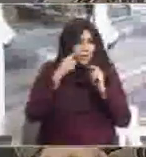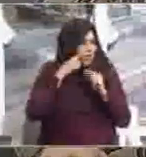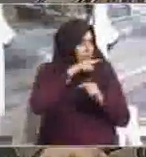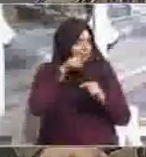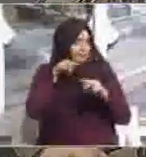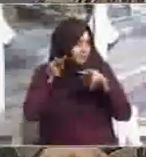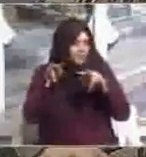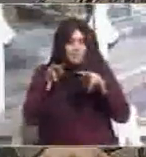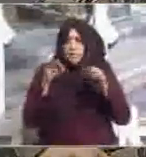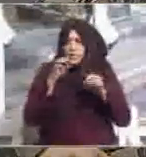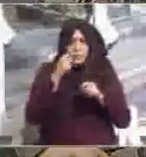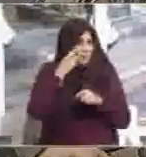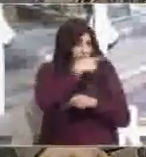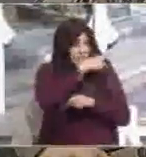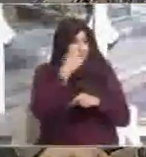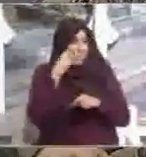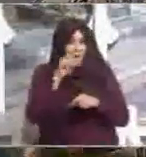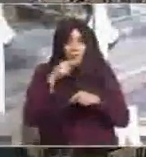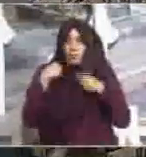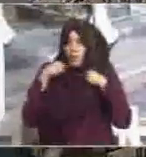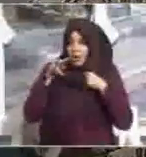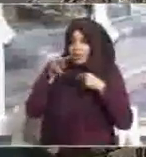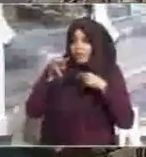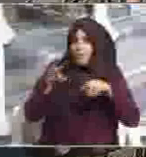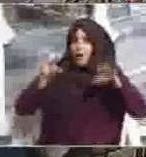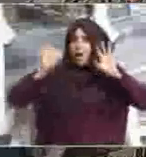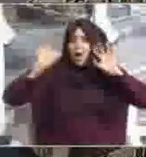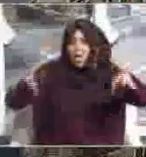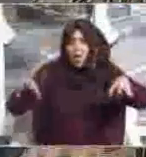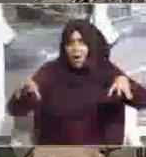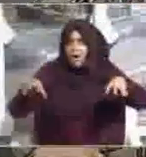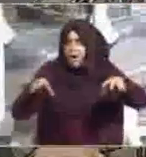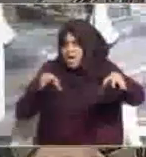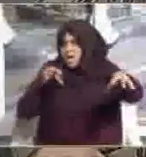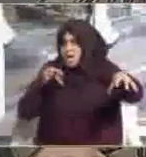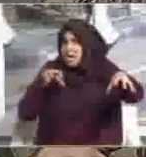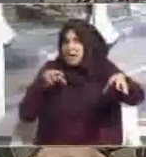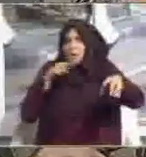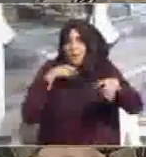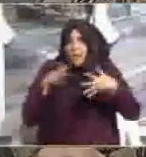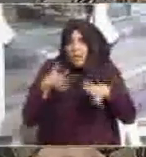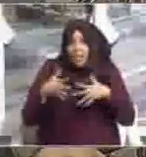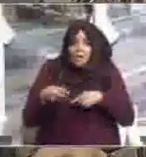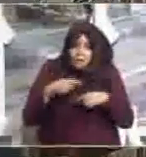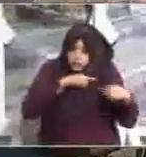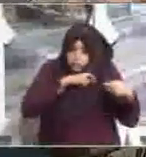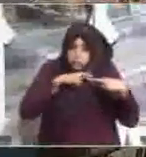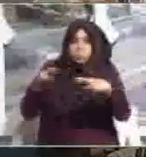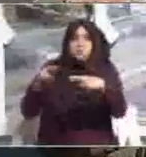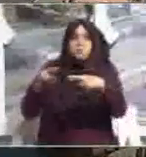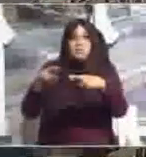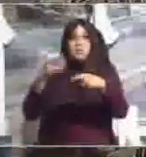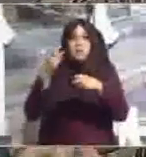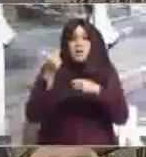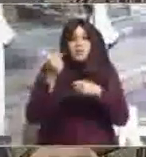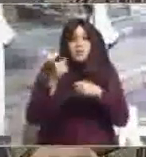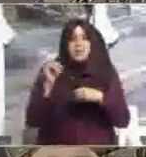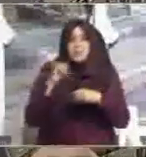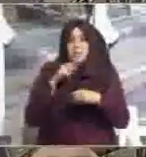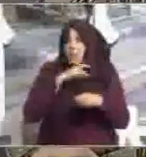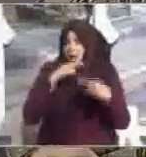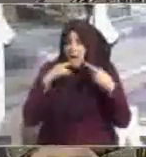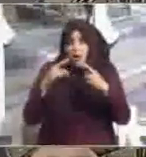شافهم. قالوا انا شفت مشتهم جندوما. فاذا لذلك انا اسرعت عجبت الامانه واعطيت حق سيد والا